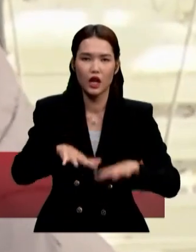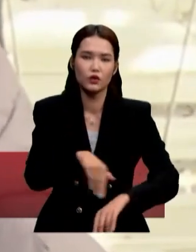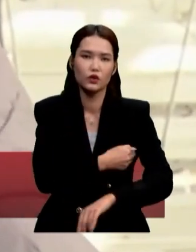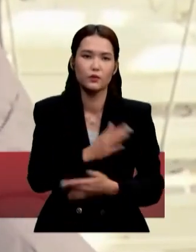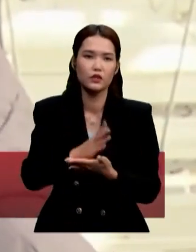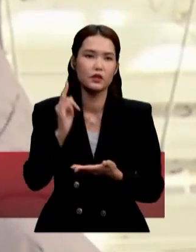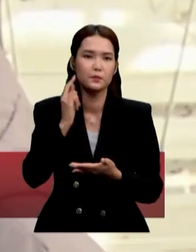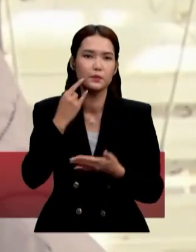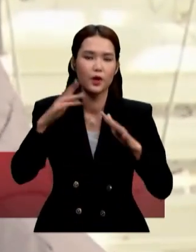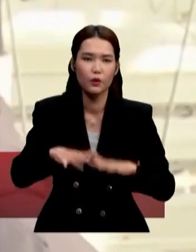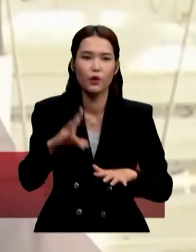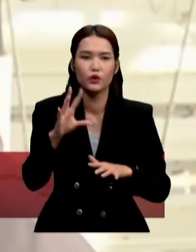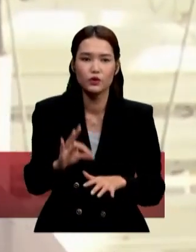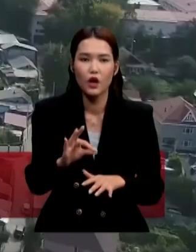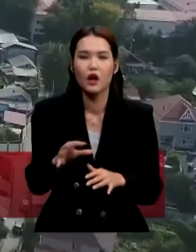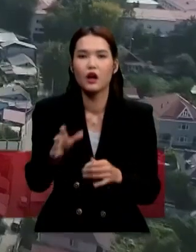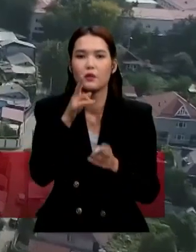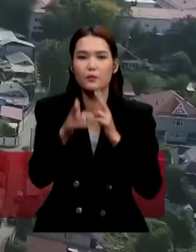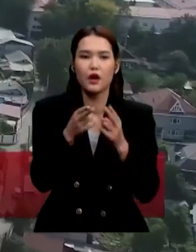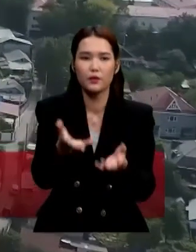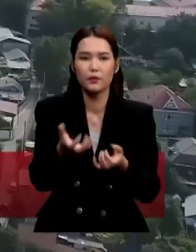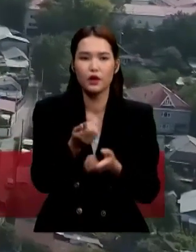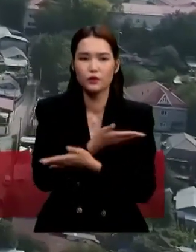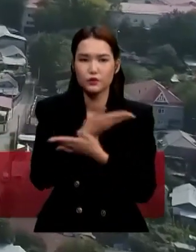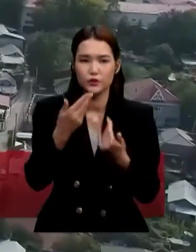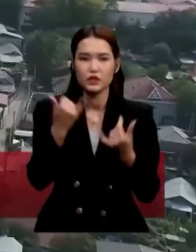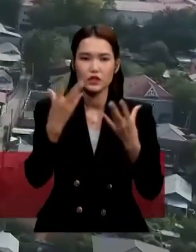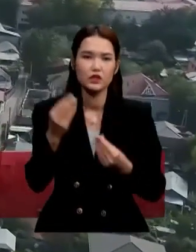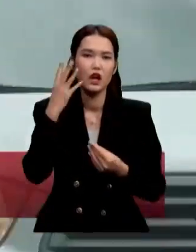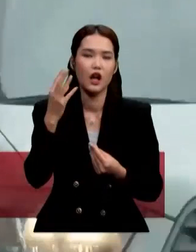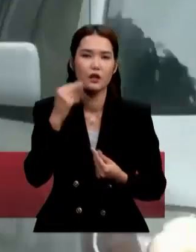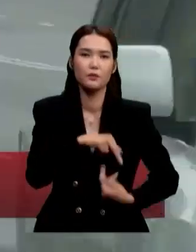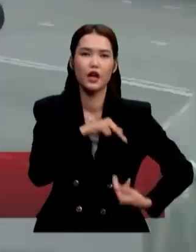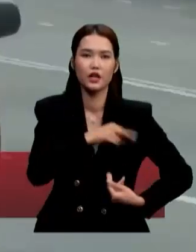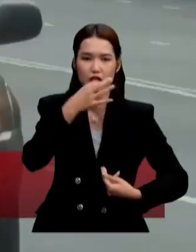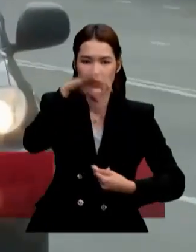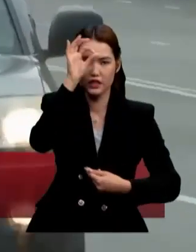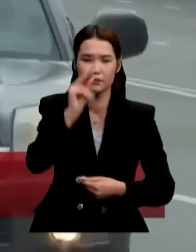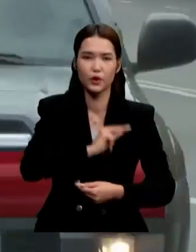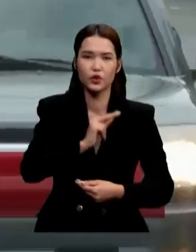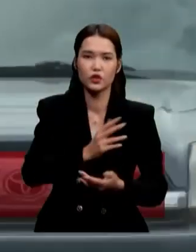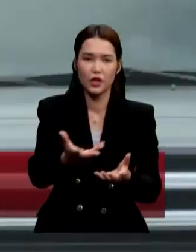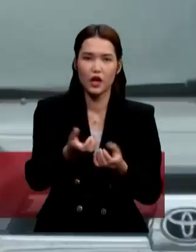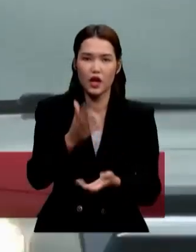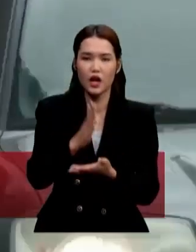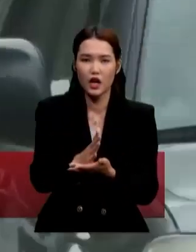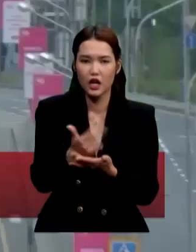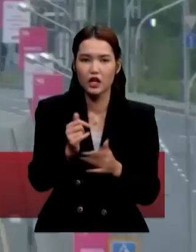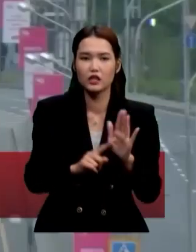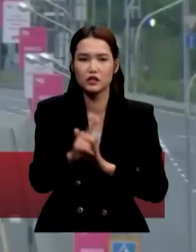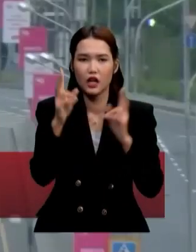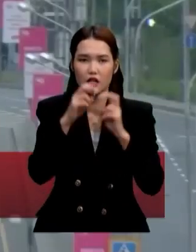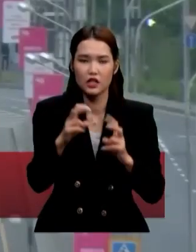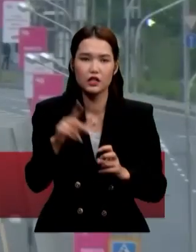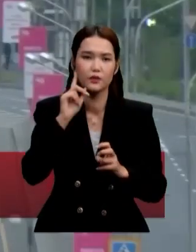қалаймыз. Бірақ арызымызды қабылдамады. Қазір мәселемен Алматының еңбек инспекторлары айналысып жатыр. Әйтсе де, жылыжай қожасы